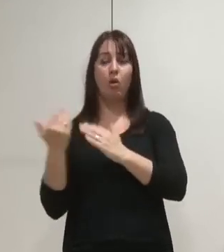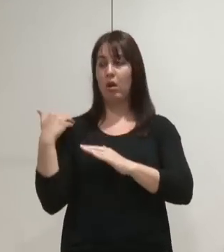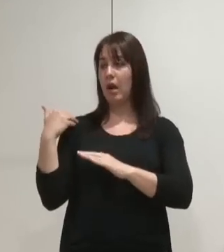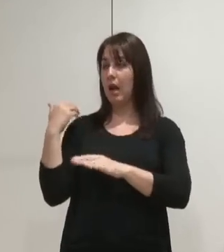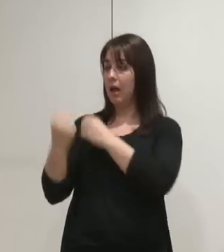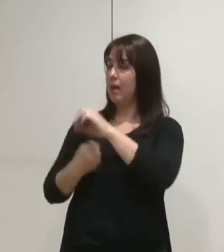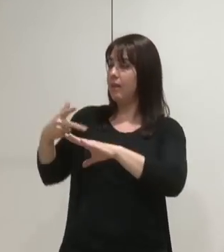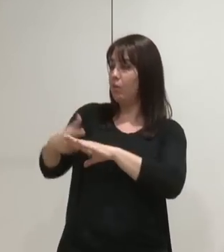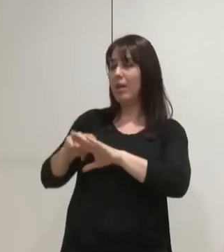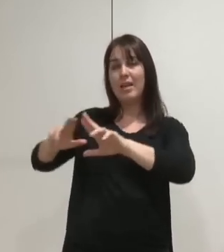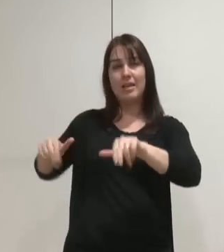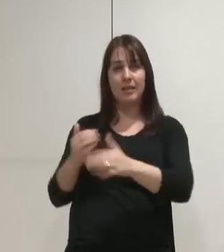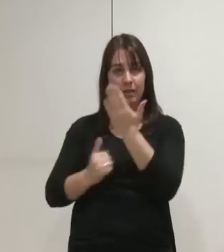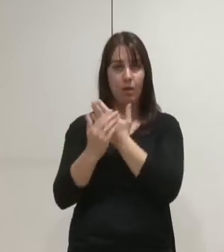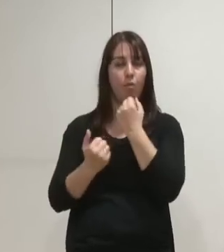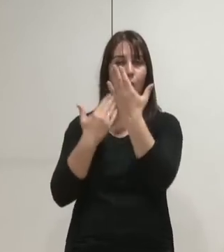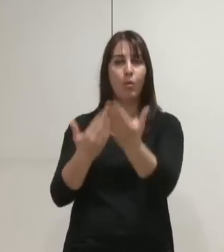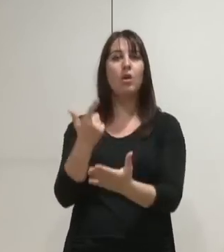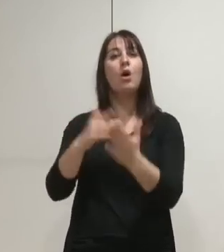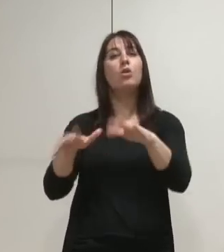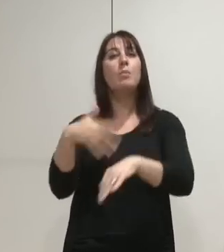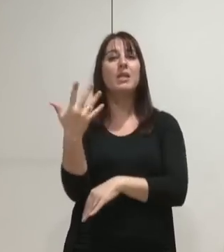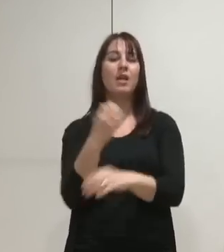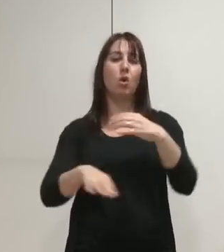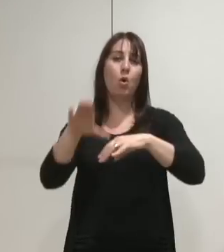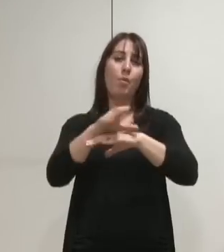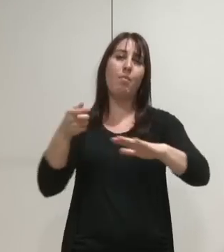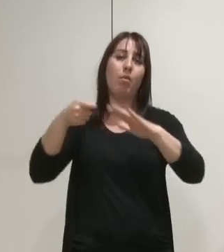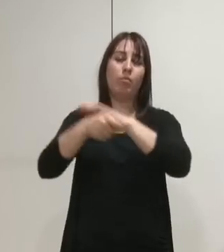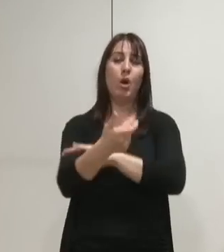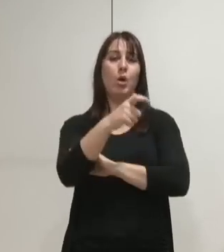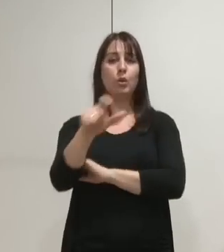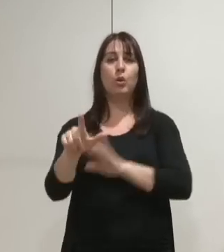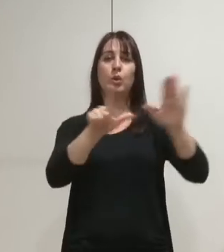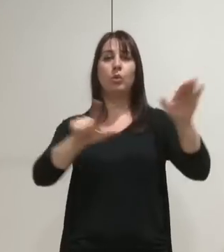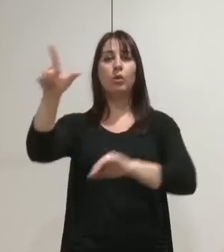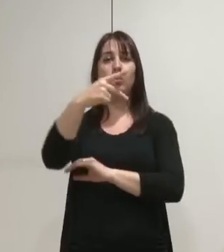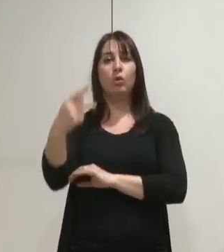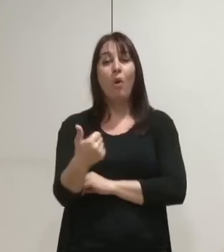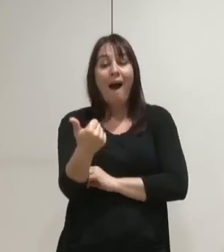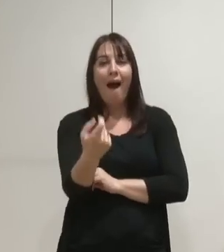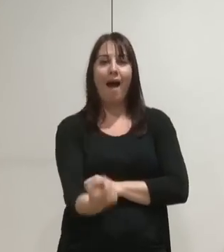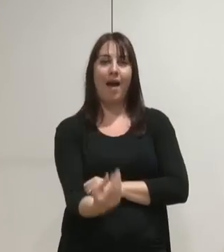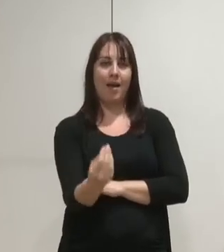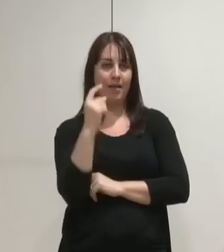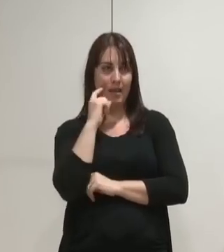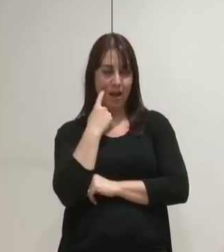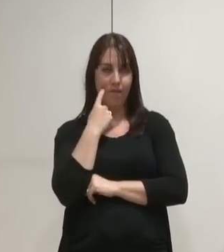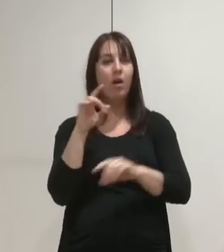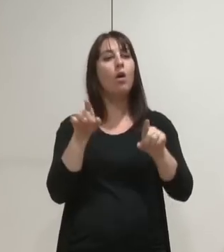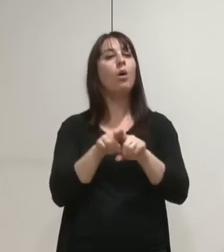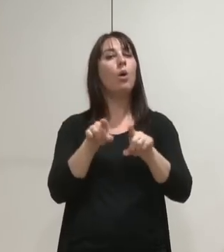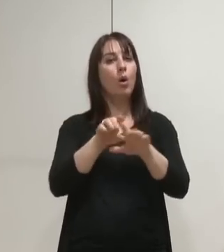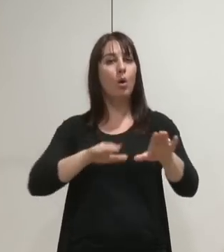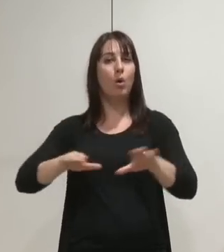donc proposés qui prévoi le versement pour 2015 d'un comp ment de participation de 272 € par élève et par ailleurs il est proposé